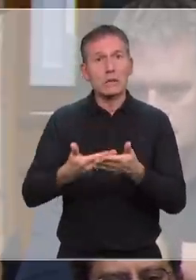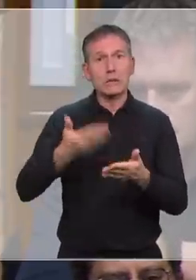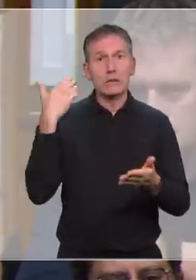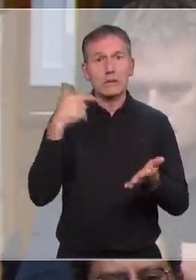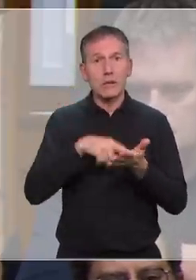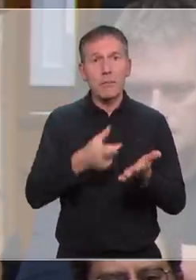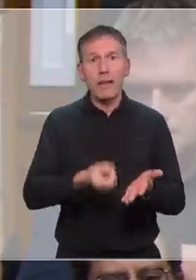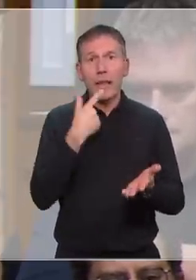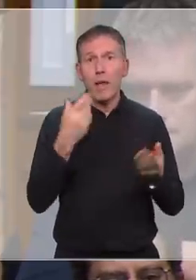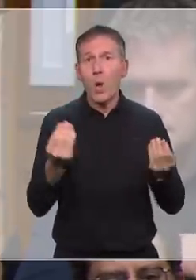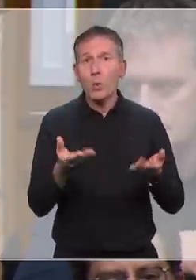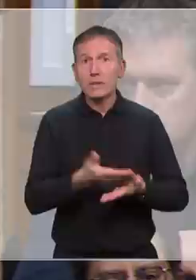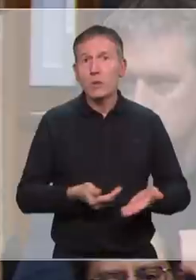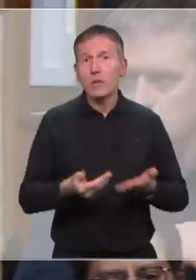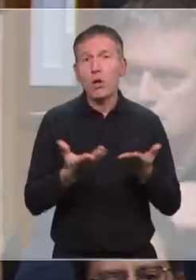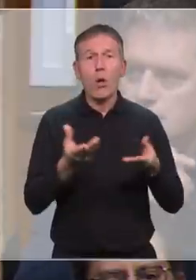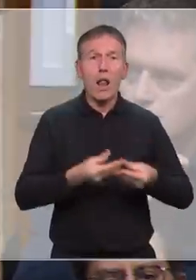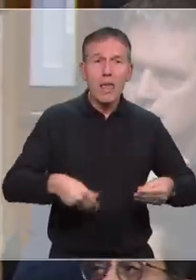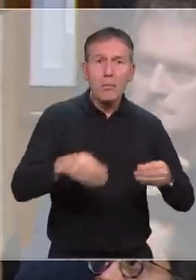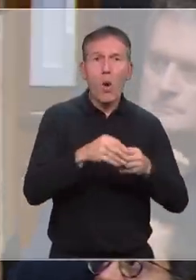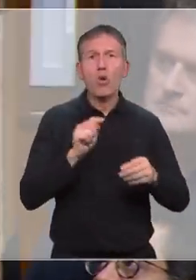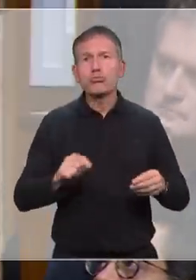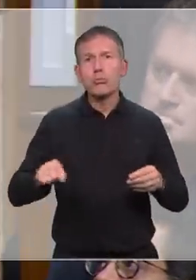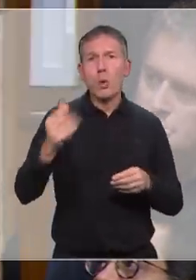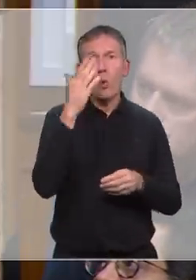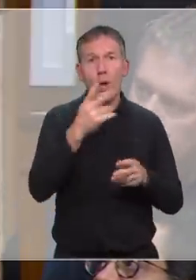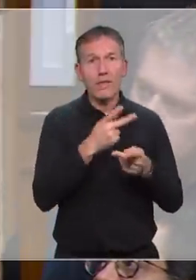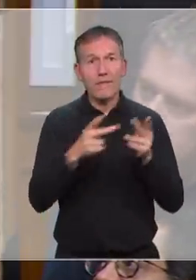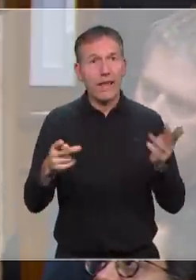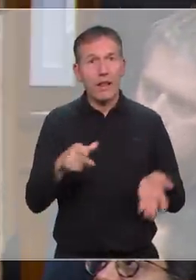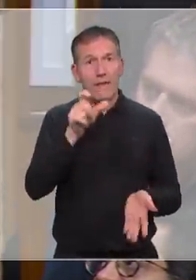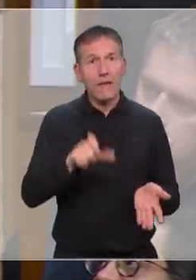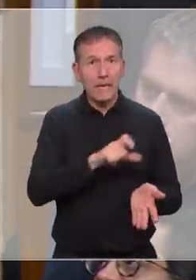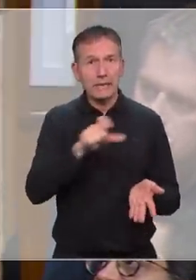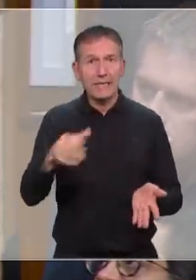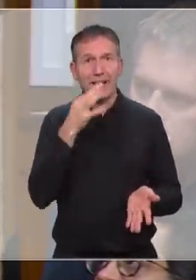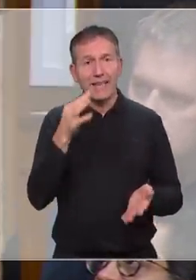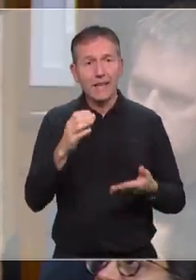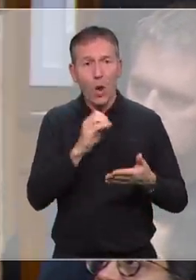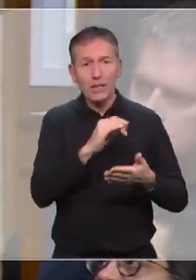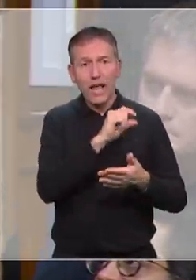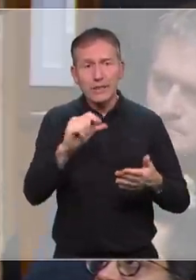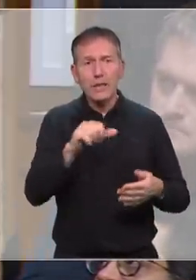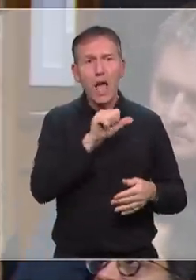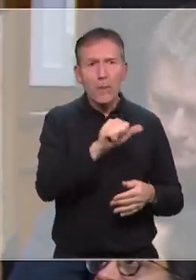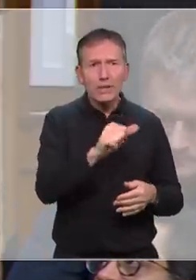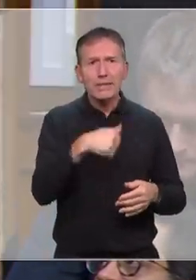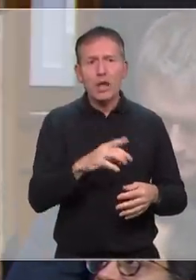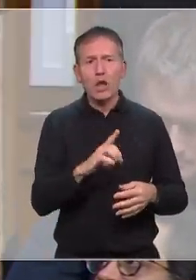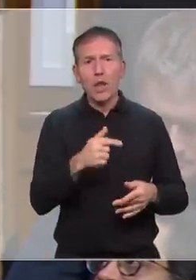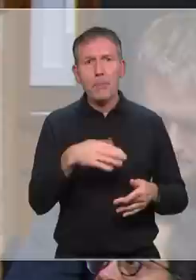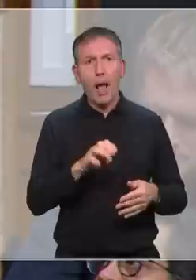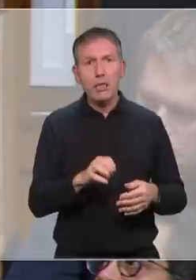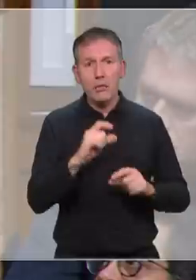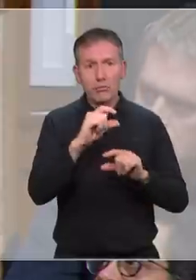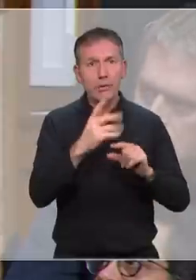en sommes-nous ? À Limoges comme ailleurs, les pharmaciens le disent. Si on a sur la même ordonnance amoxicilline, doliprane en sachet, on ne